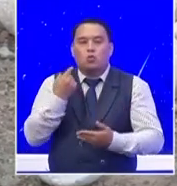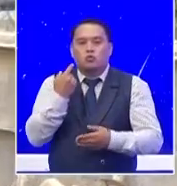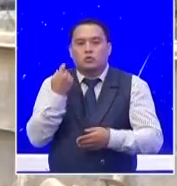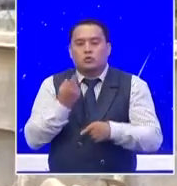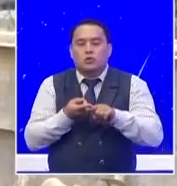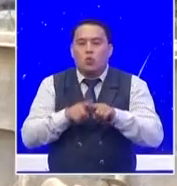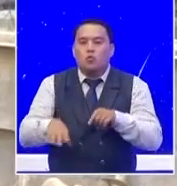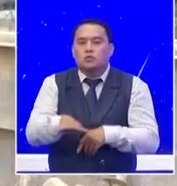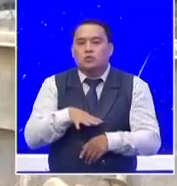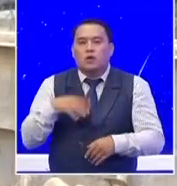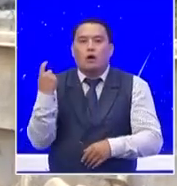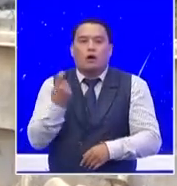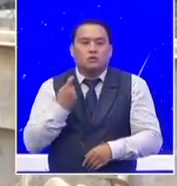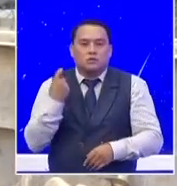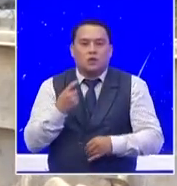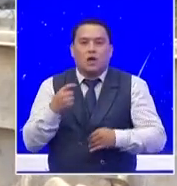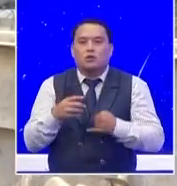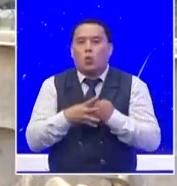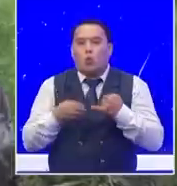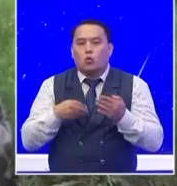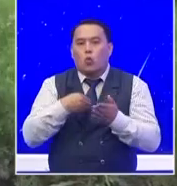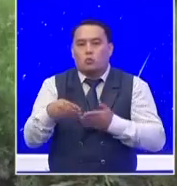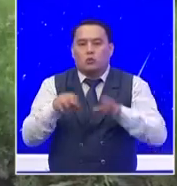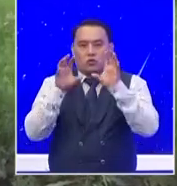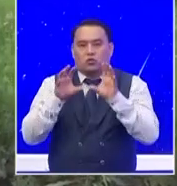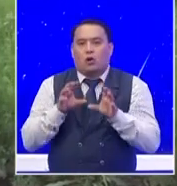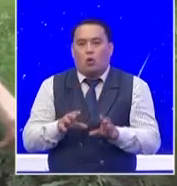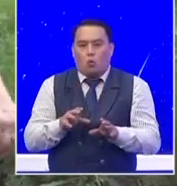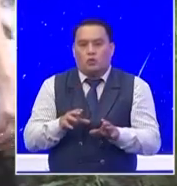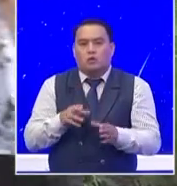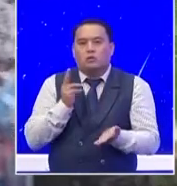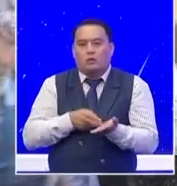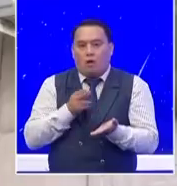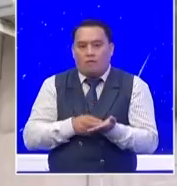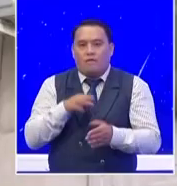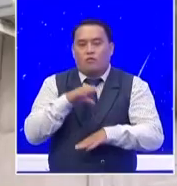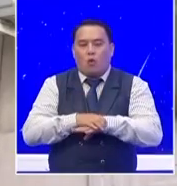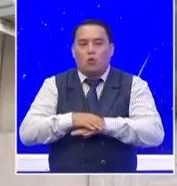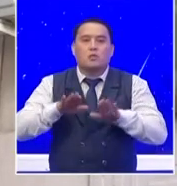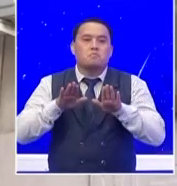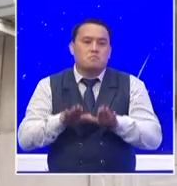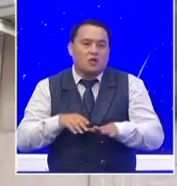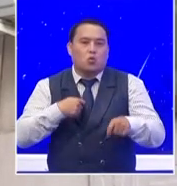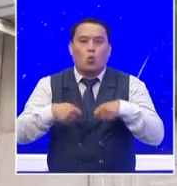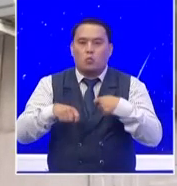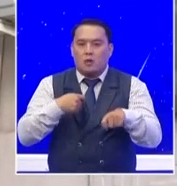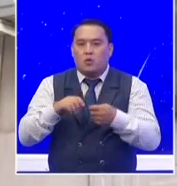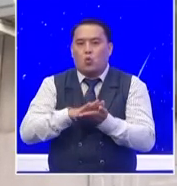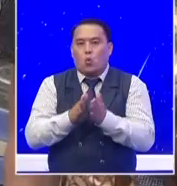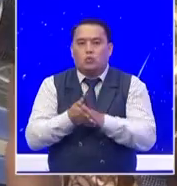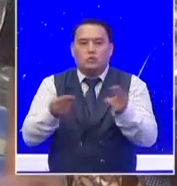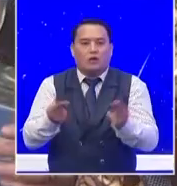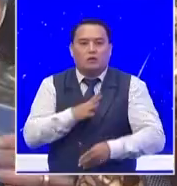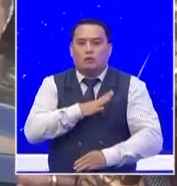нынешний владелец участка Еркебулан Амангельды, земля куплена абсолютно легально. Однако, по мнению местных, с ними куплю-продажу придомового